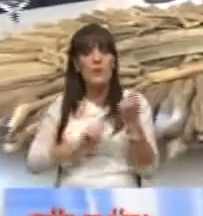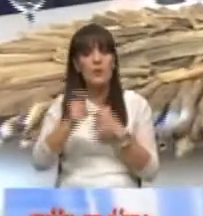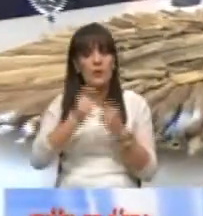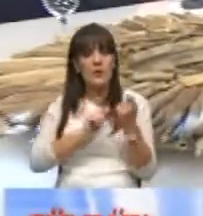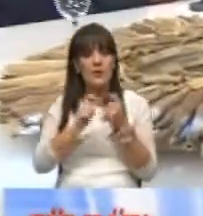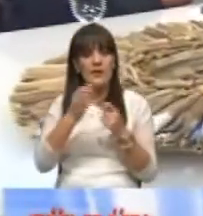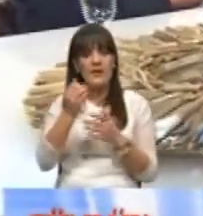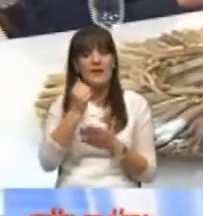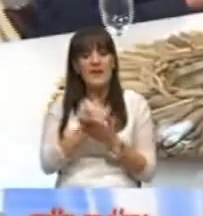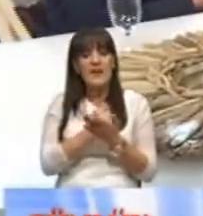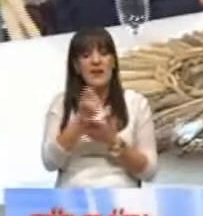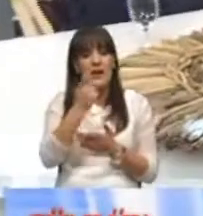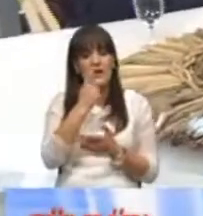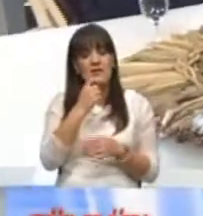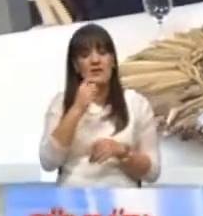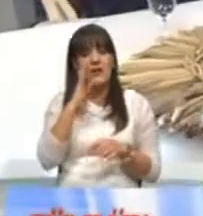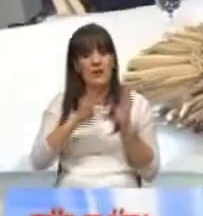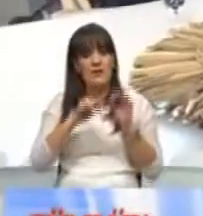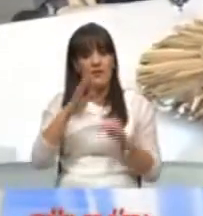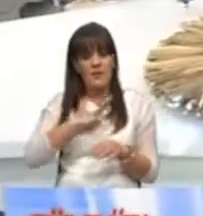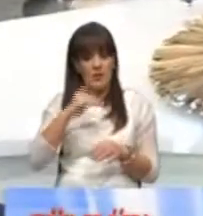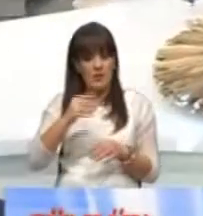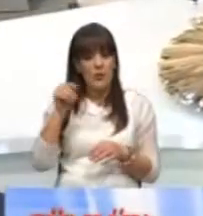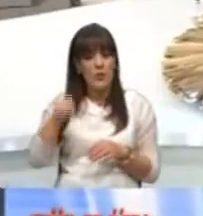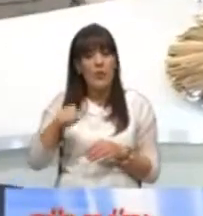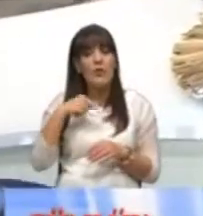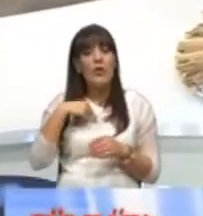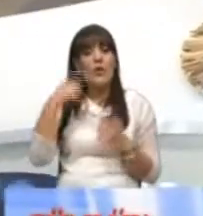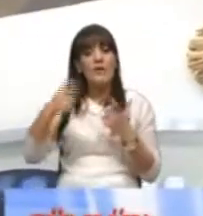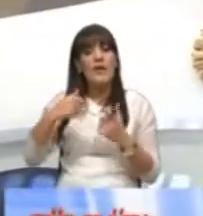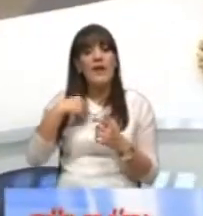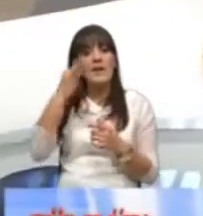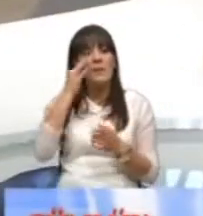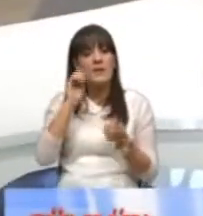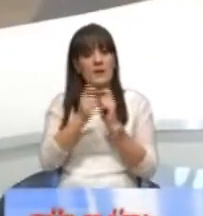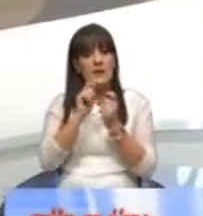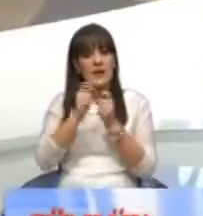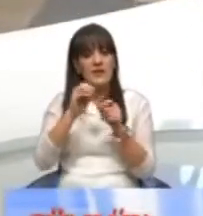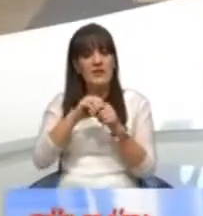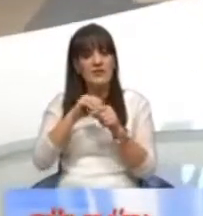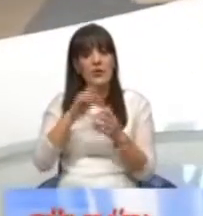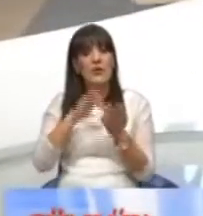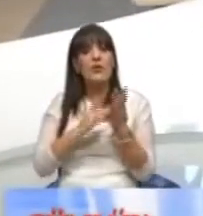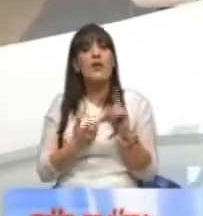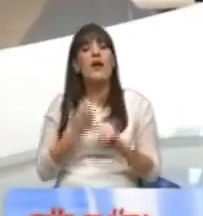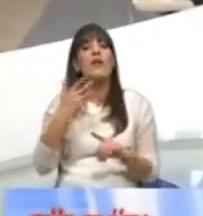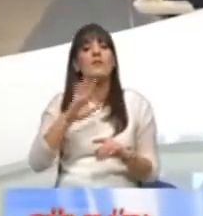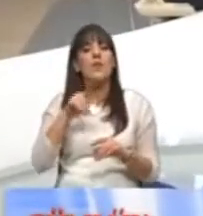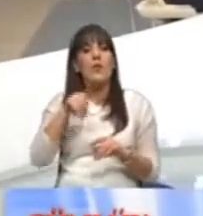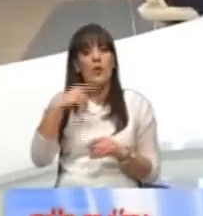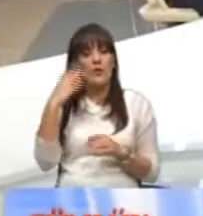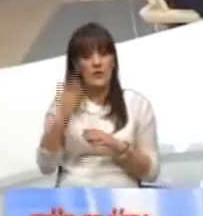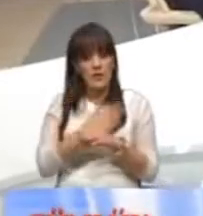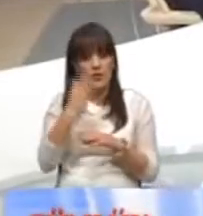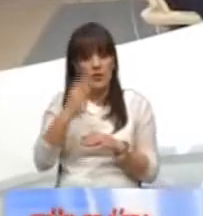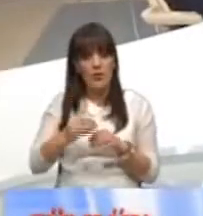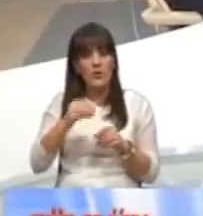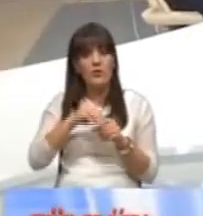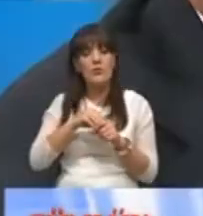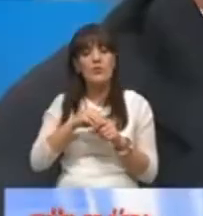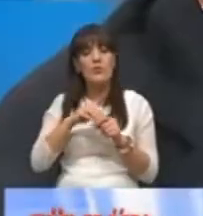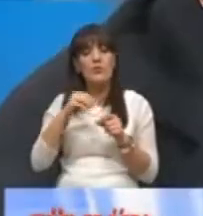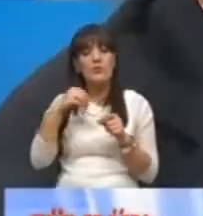Kullanılan ilaç tedavileri var olan oradaki yapısal değişikliği, organik problemi ortadan kaldırmayacaktır. Evet. Onun neden olduğu